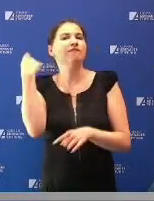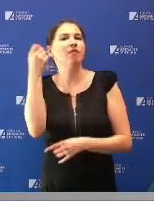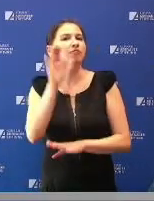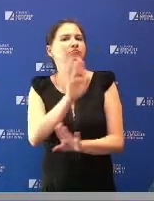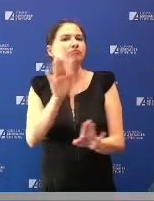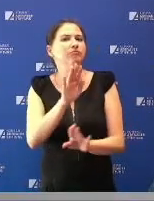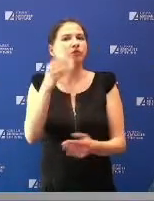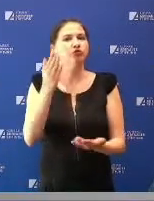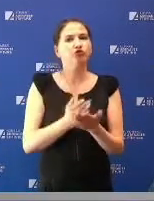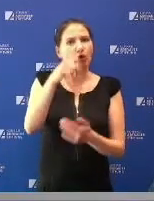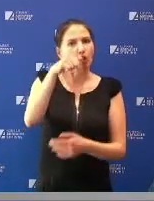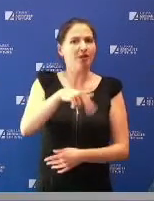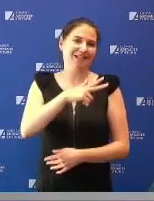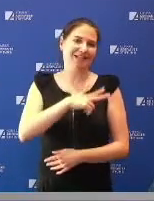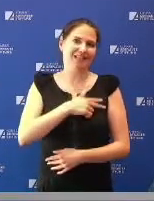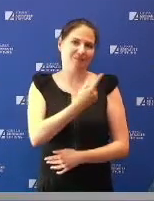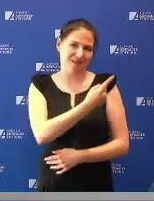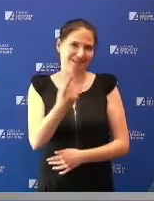Realität. Aber sehen Sie selbst.